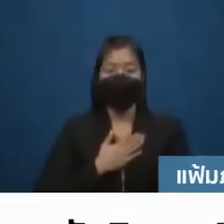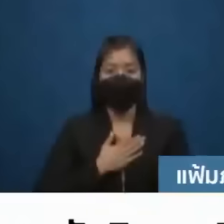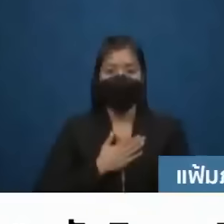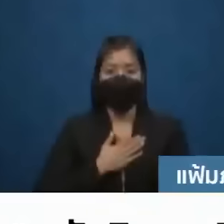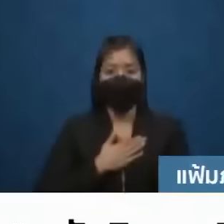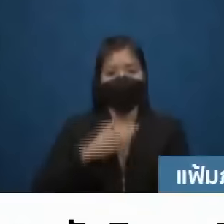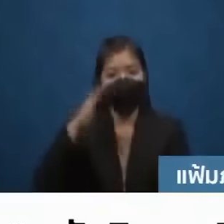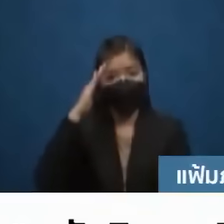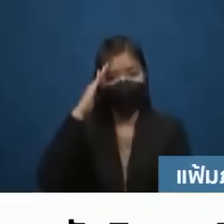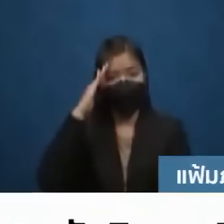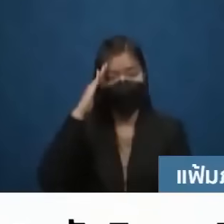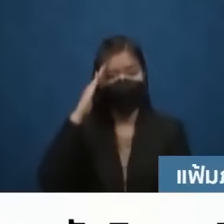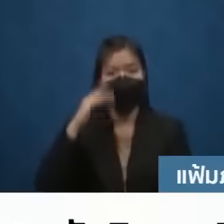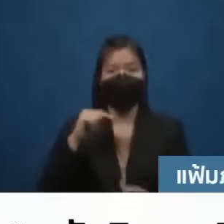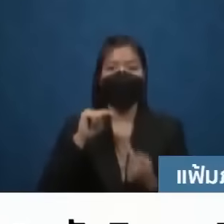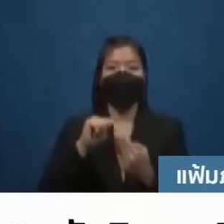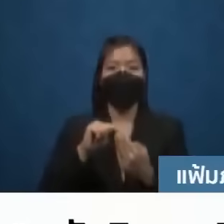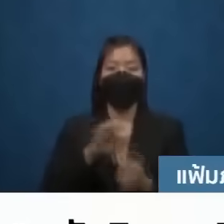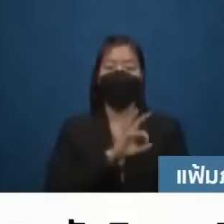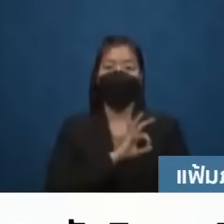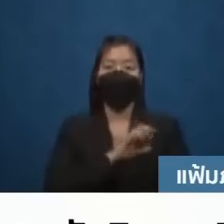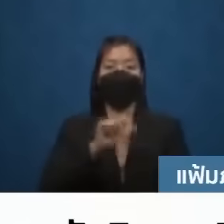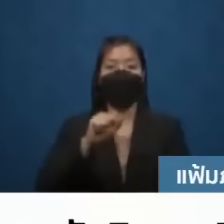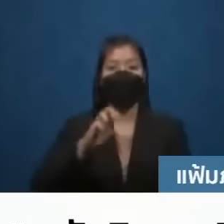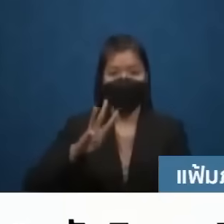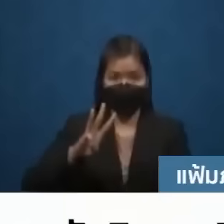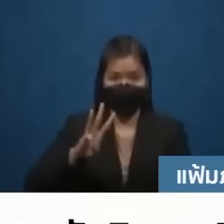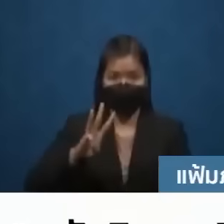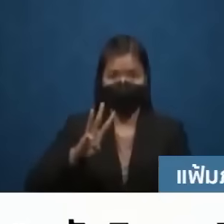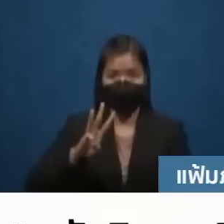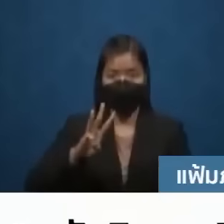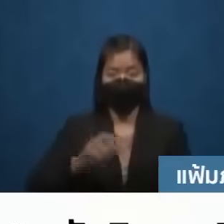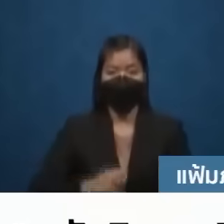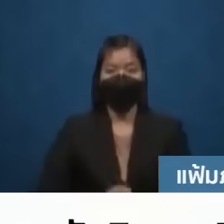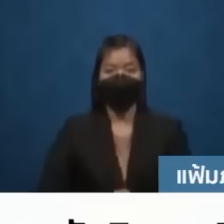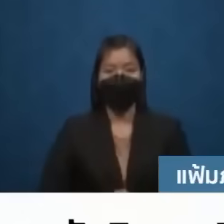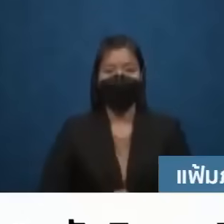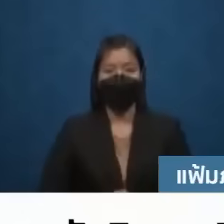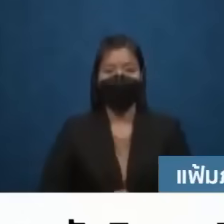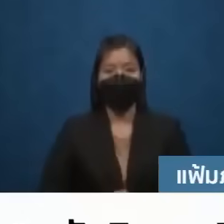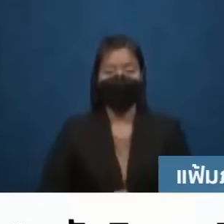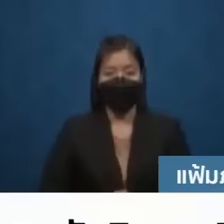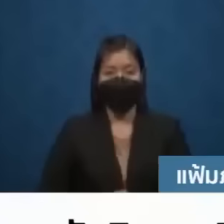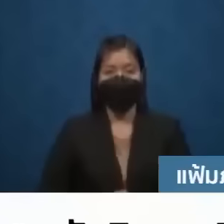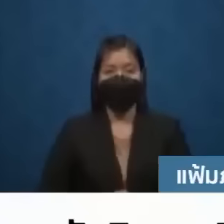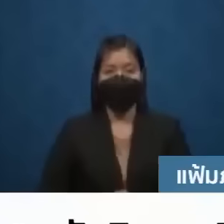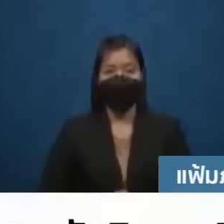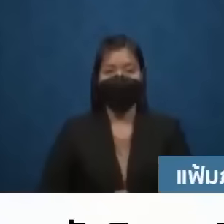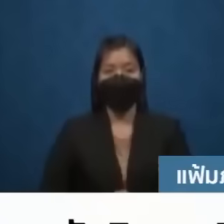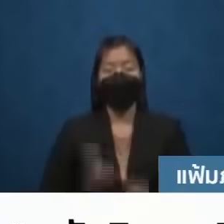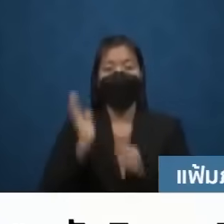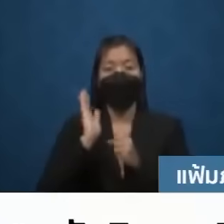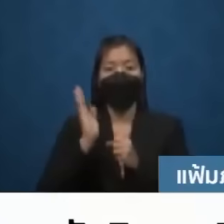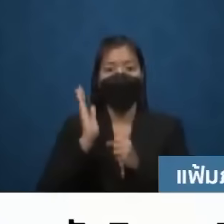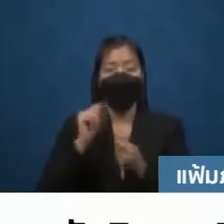สนับสนุนให้ปิดสวิตช์สว.โหวตนายกนะแต่ว่าพอไปถามรอบนี้ว่าพรรคก้าวไกลเนี่ยเขาไปยื่นต่อสภาขอ